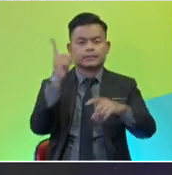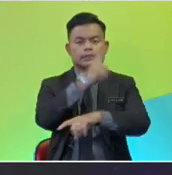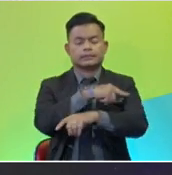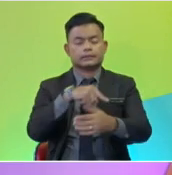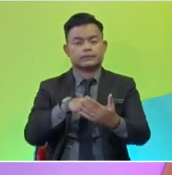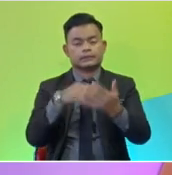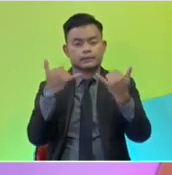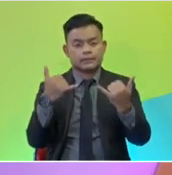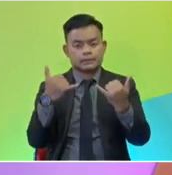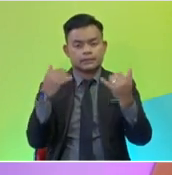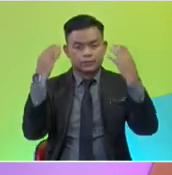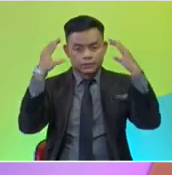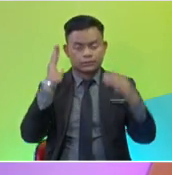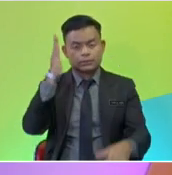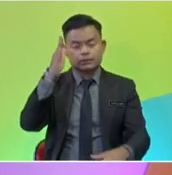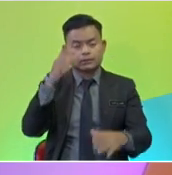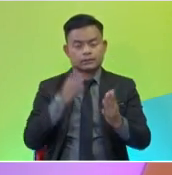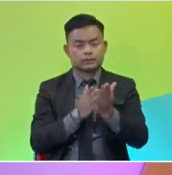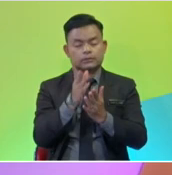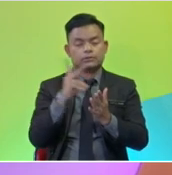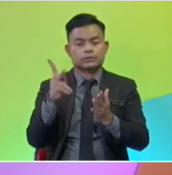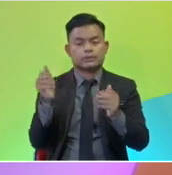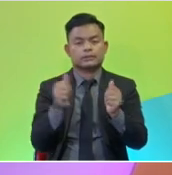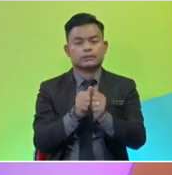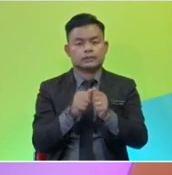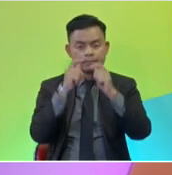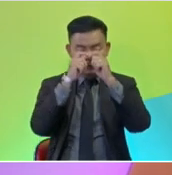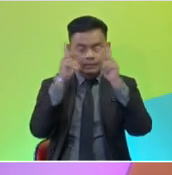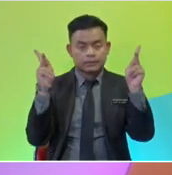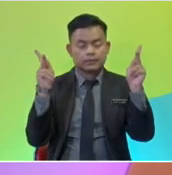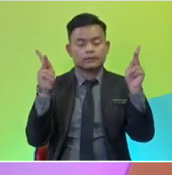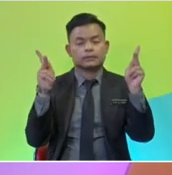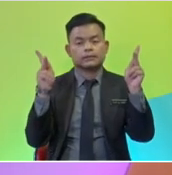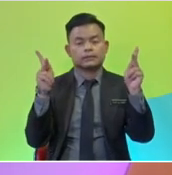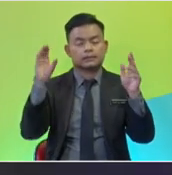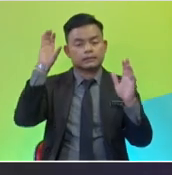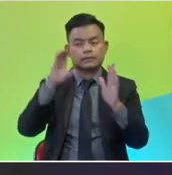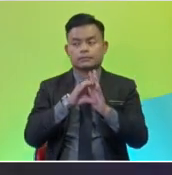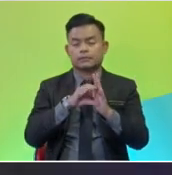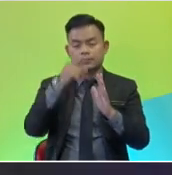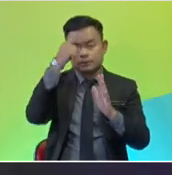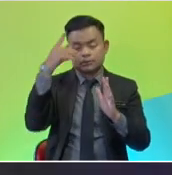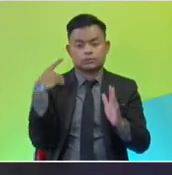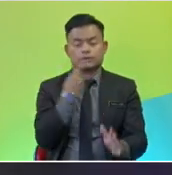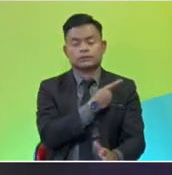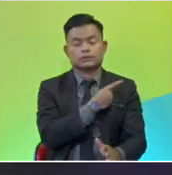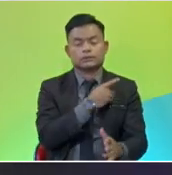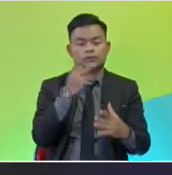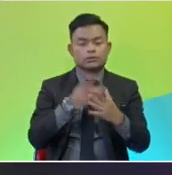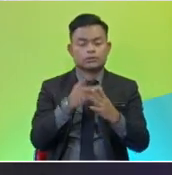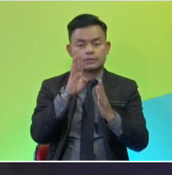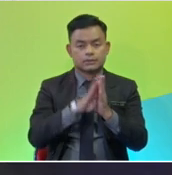dengan menerangkan beberapa gambar yang ada Cikgu bawakan untuk kita kongsi bersama okey